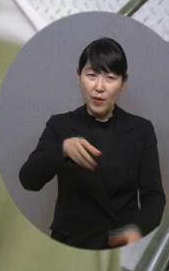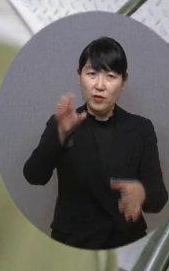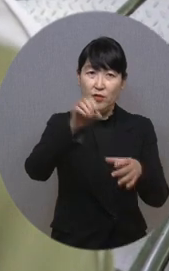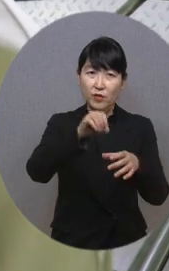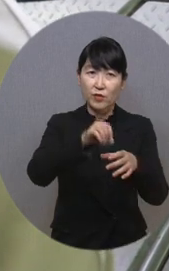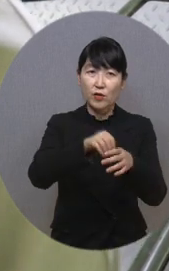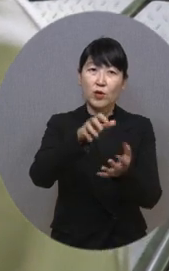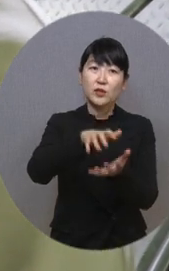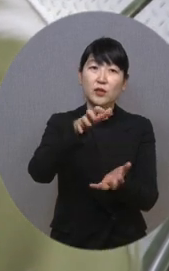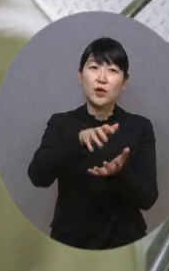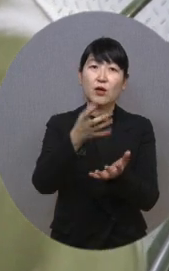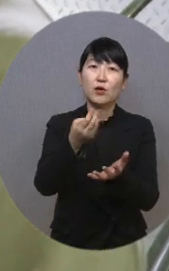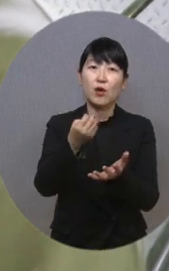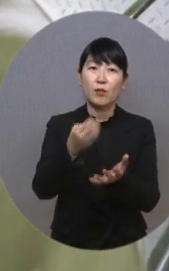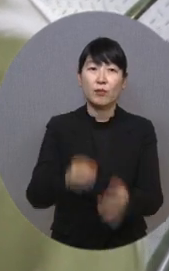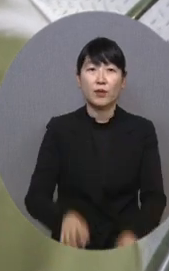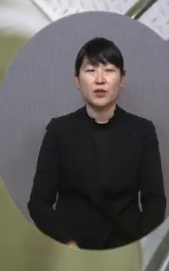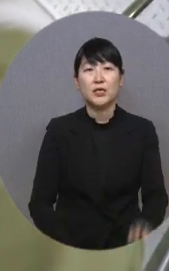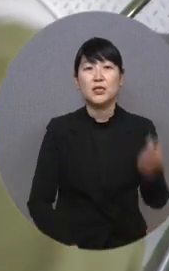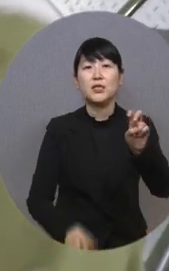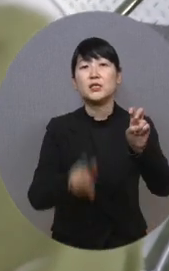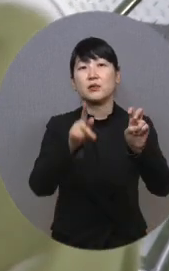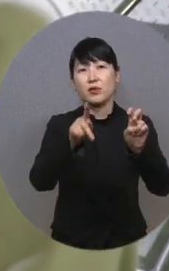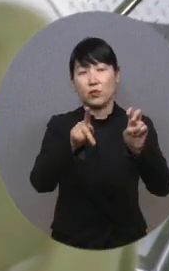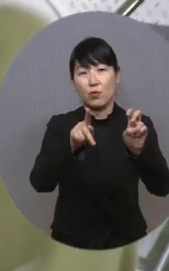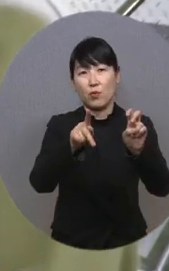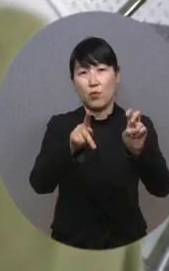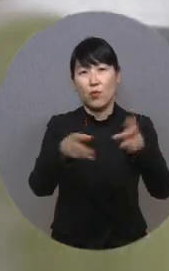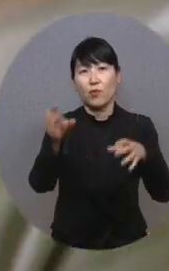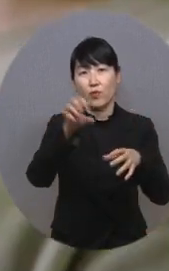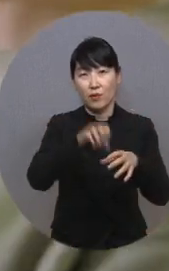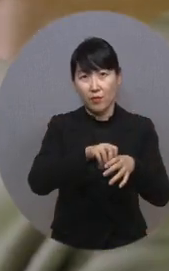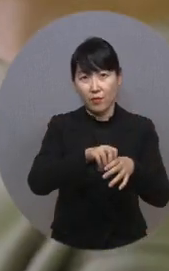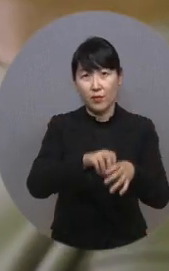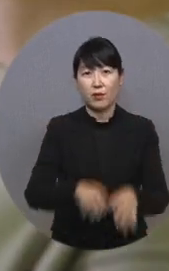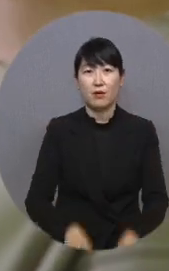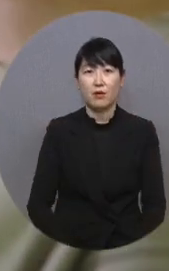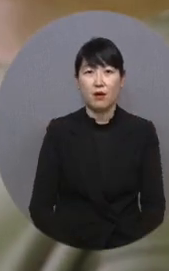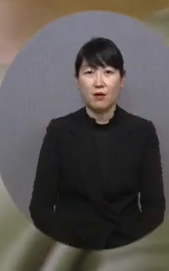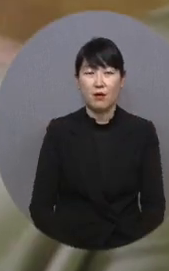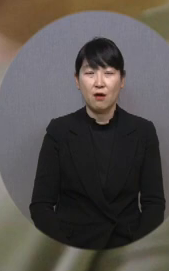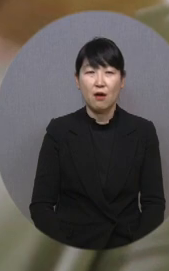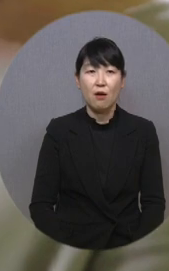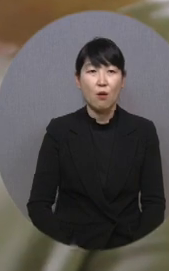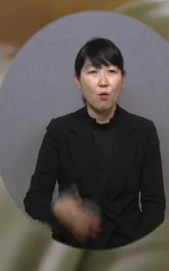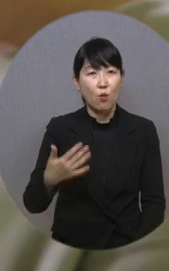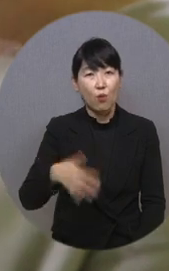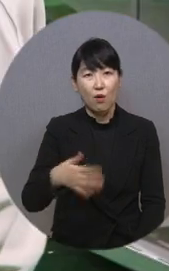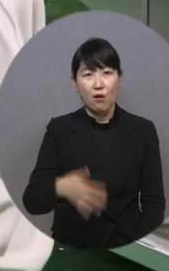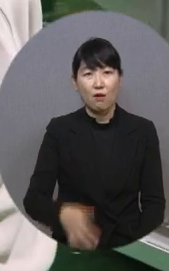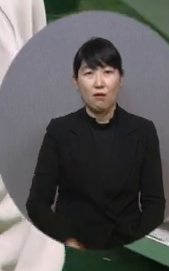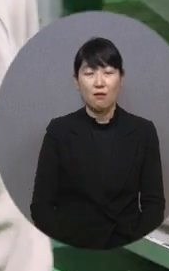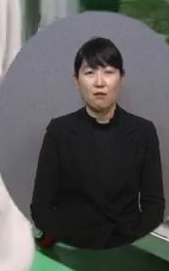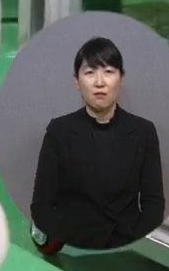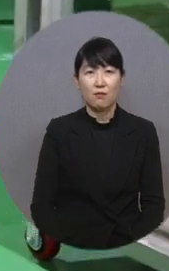자라는 거예요? 처음에 한 20kg 정도? 이게 아마 넣을 겁니다. 와, 이게 엄청나게 자라네요. 그렇죠. 네.